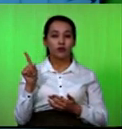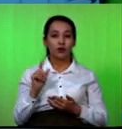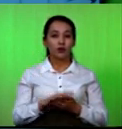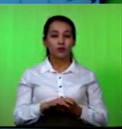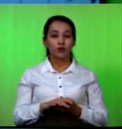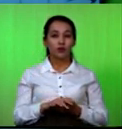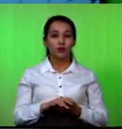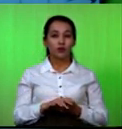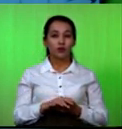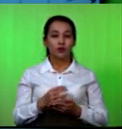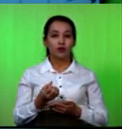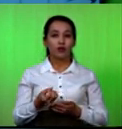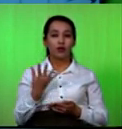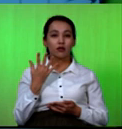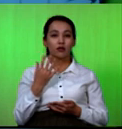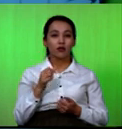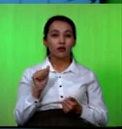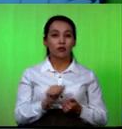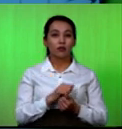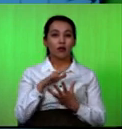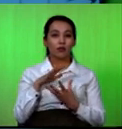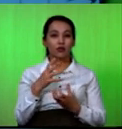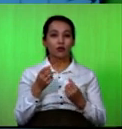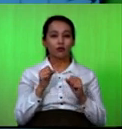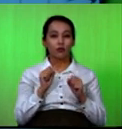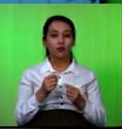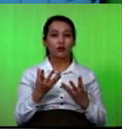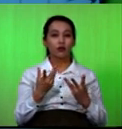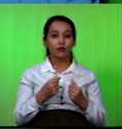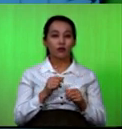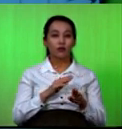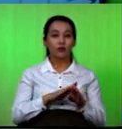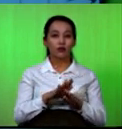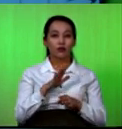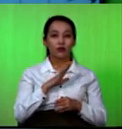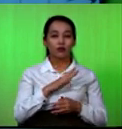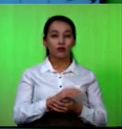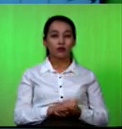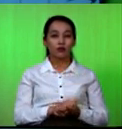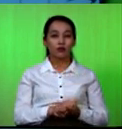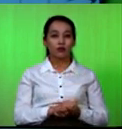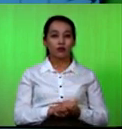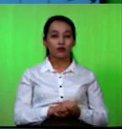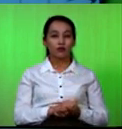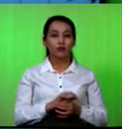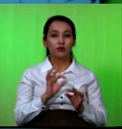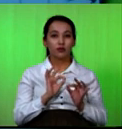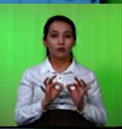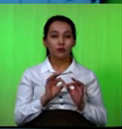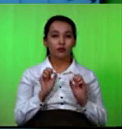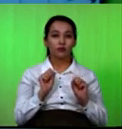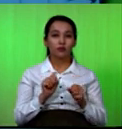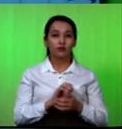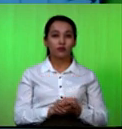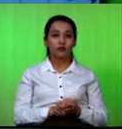necha kilogram mayiz olinadi? Yechimini bajardingizmi? Unday bo'lsa, tekshirib olamiz.